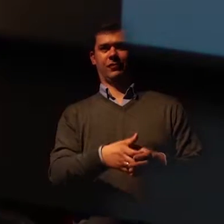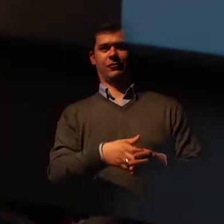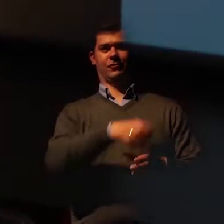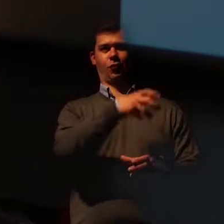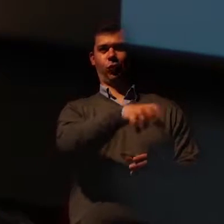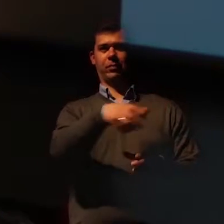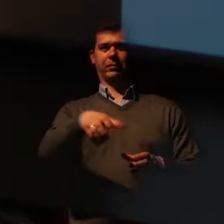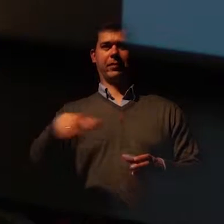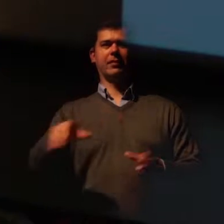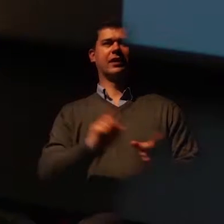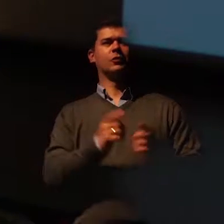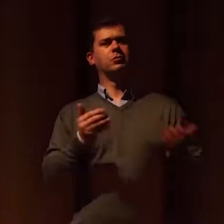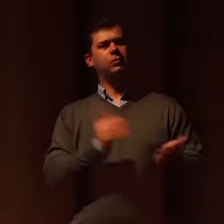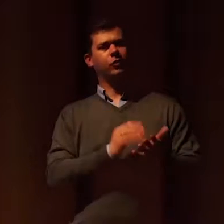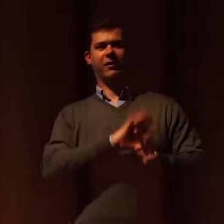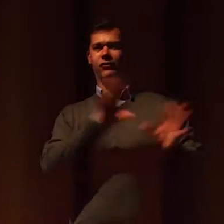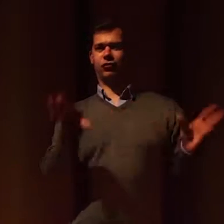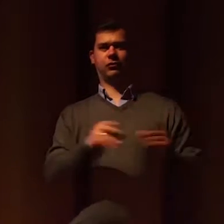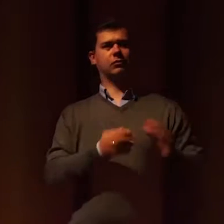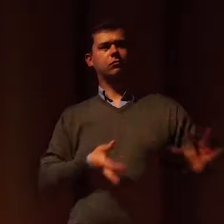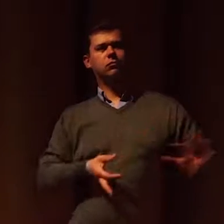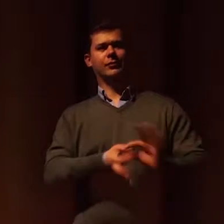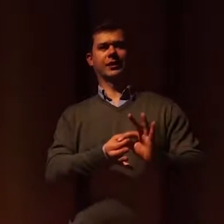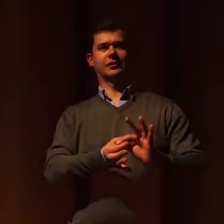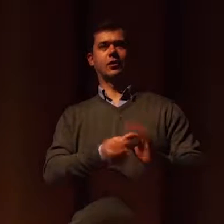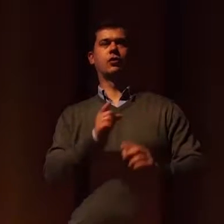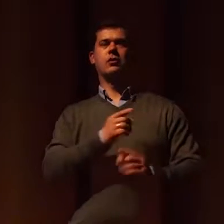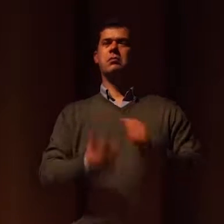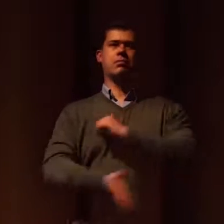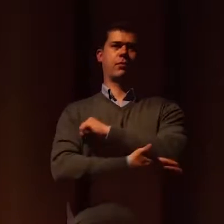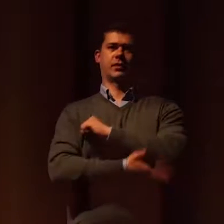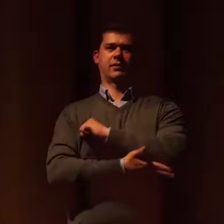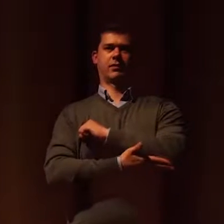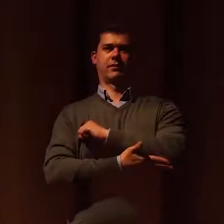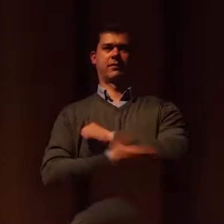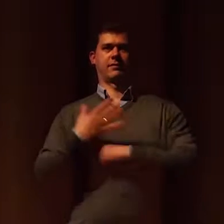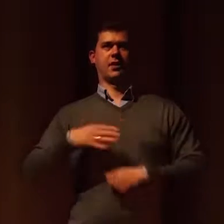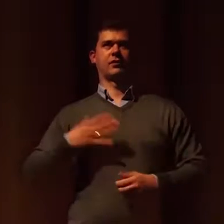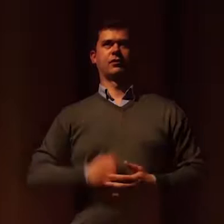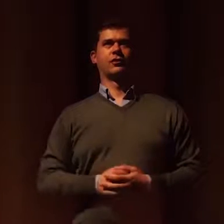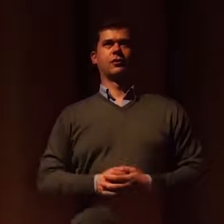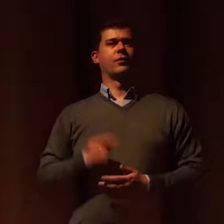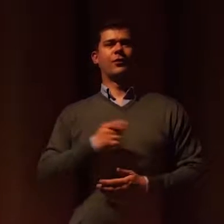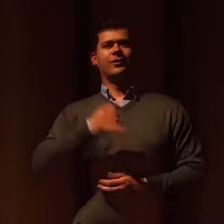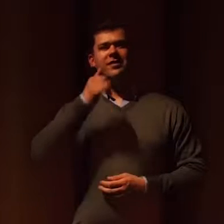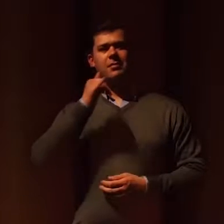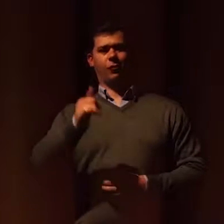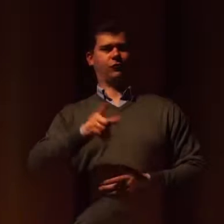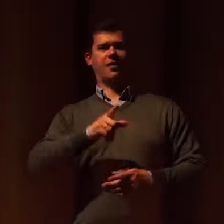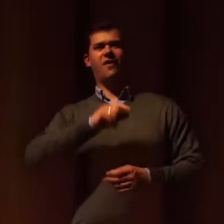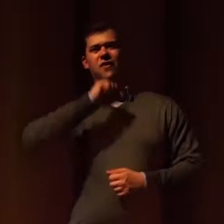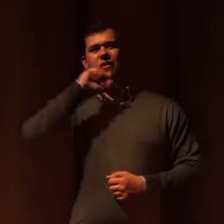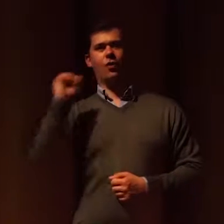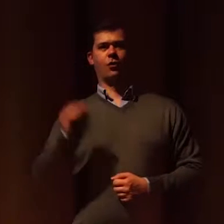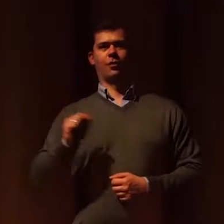próba włączania wszystkich do naszej społeczności To jest jedna z podstawowych wartości której nie wolno nam pod żadnym